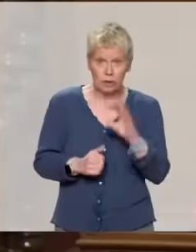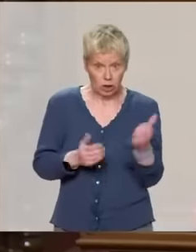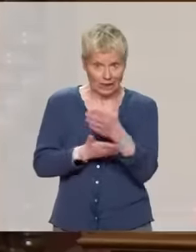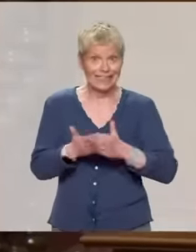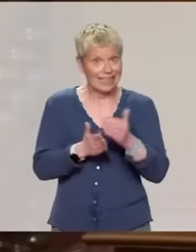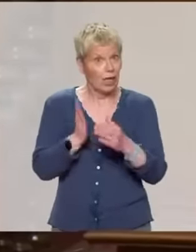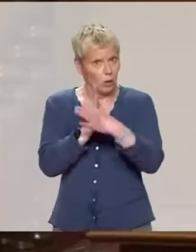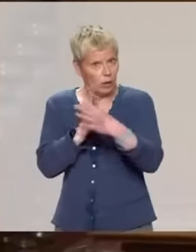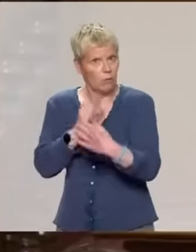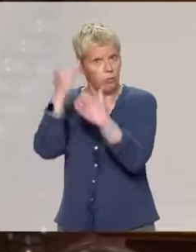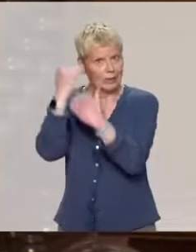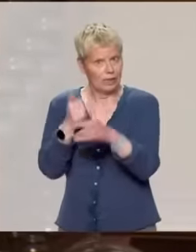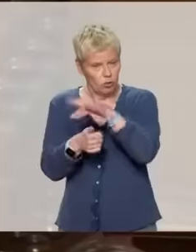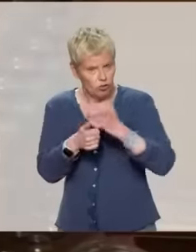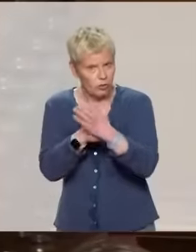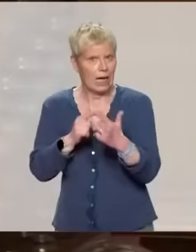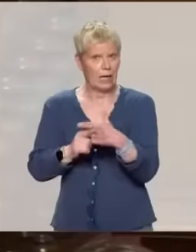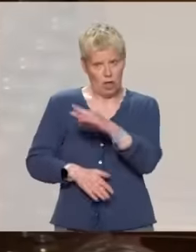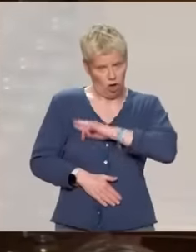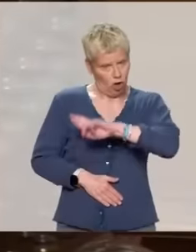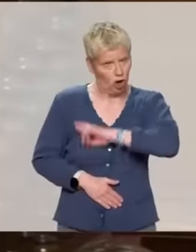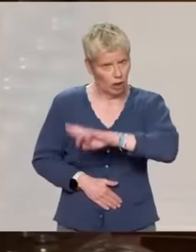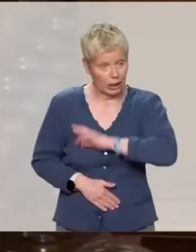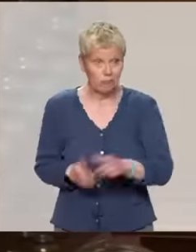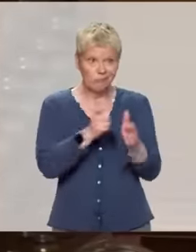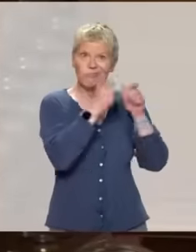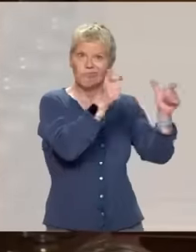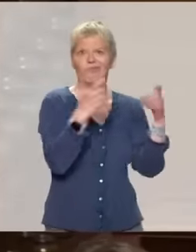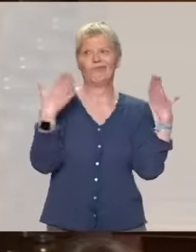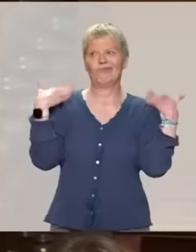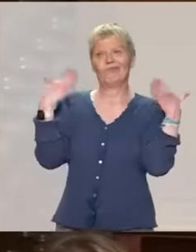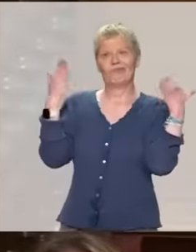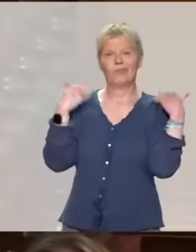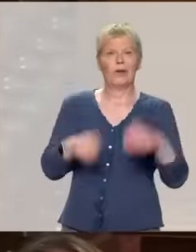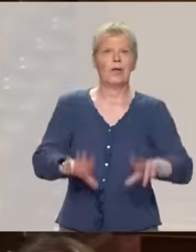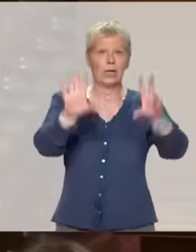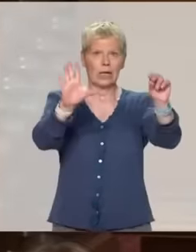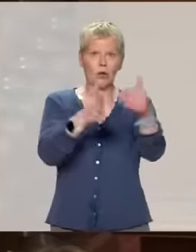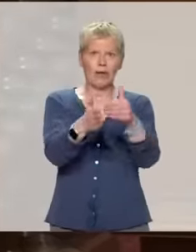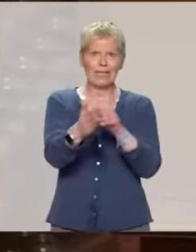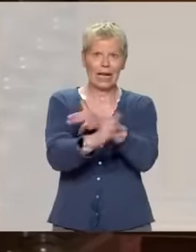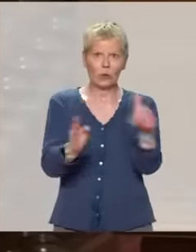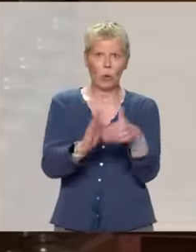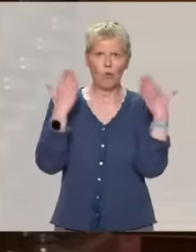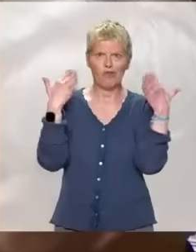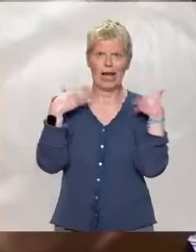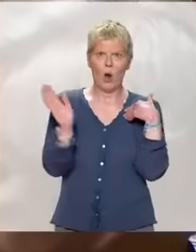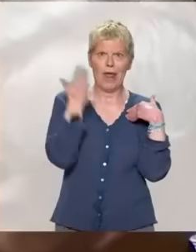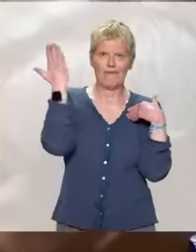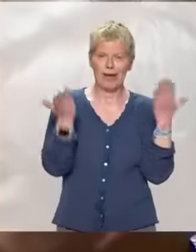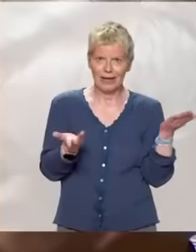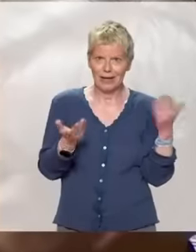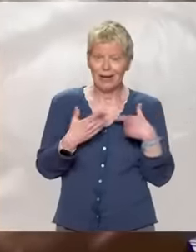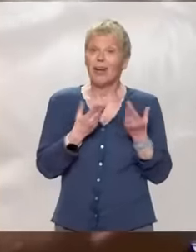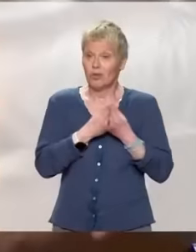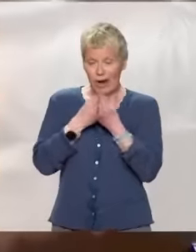sa protection sociale, sa retraite, quand les entreprises sont exonérées de 80 milliards d'euros chaque année. Vous avez décidé de les